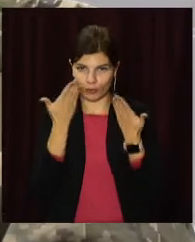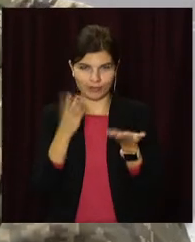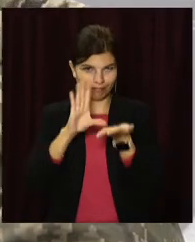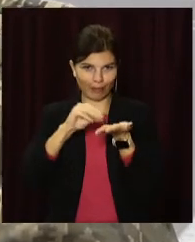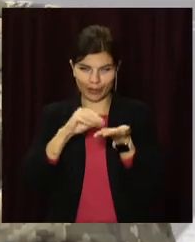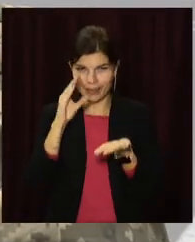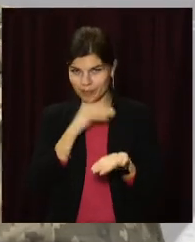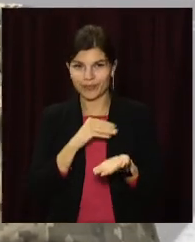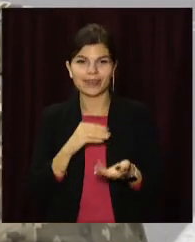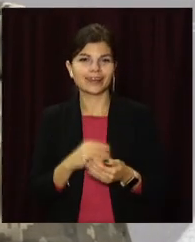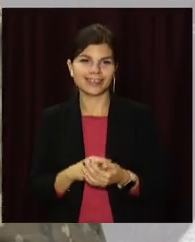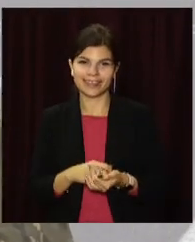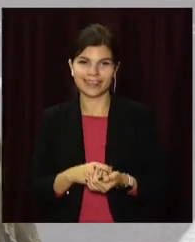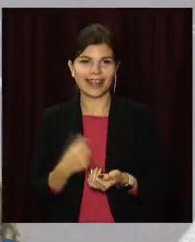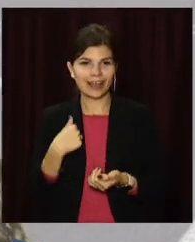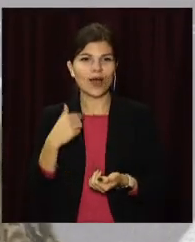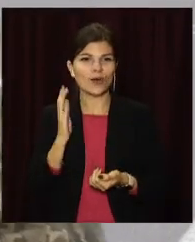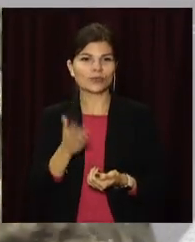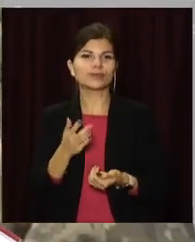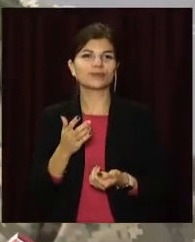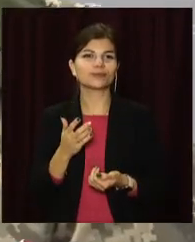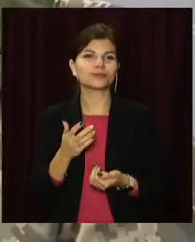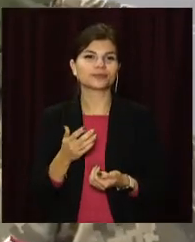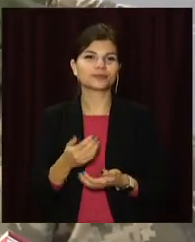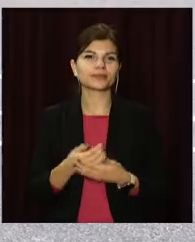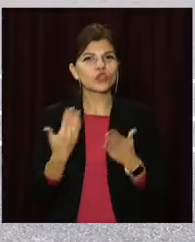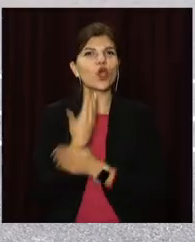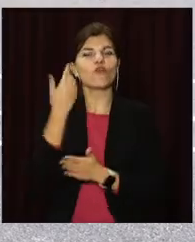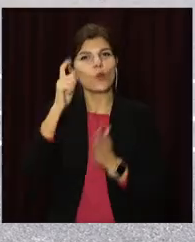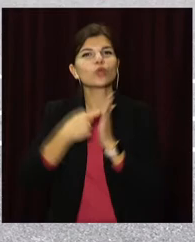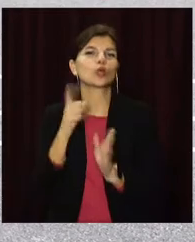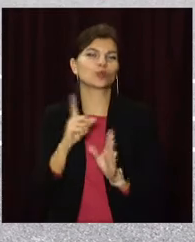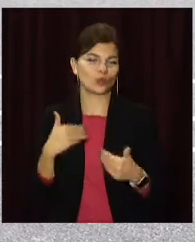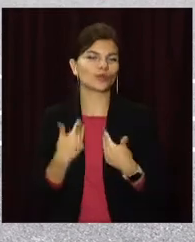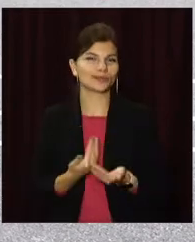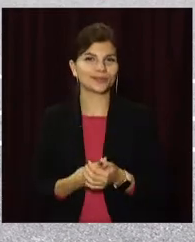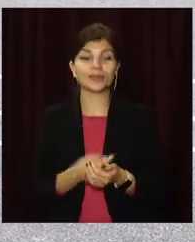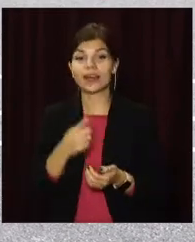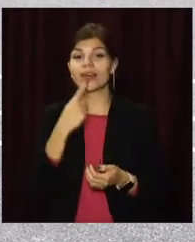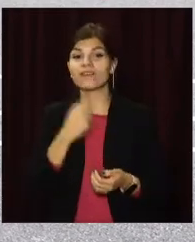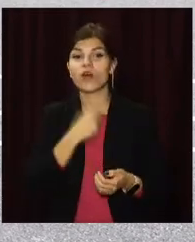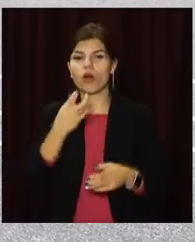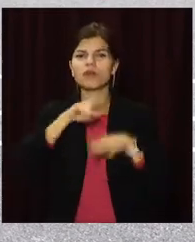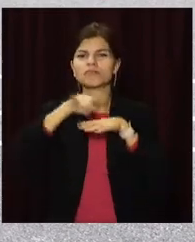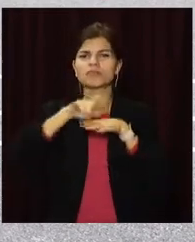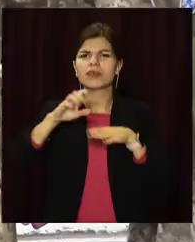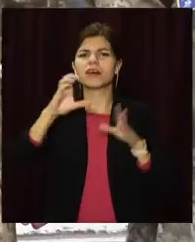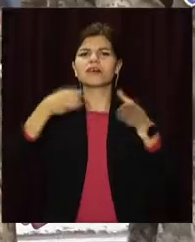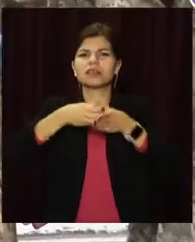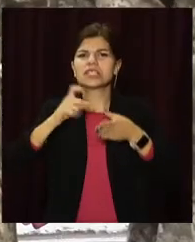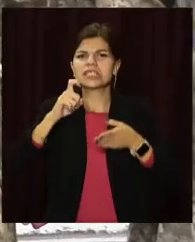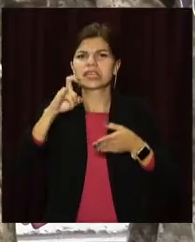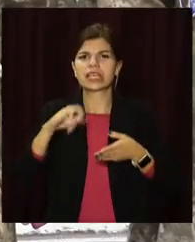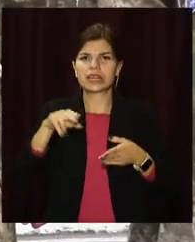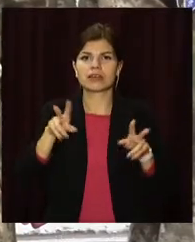і хочу теж багато що нового дізнатися про себе. У військовій частині повітряного командування «Схід» розповідають,